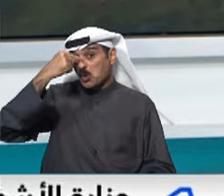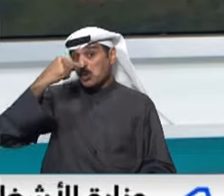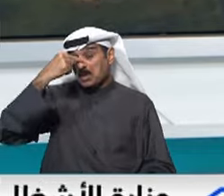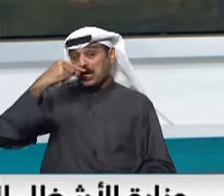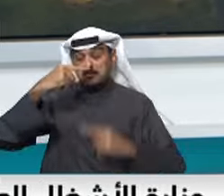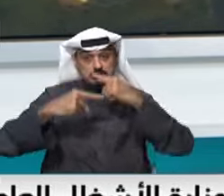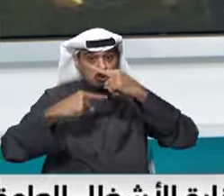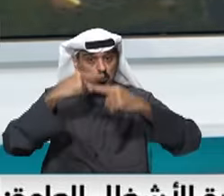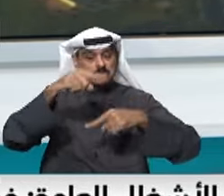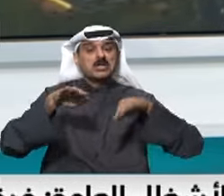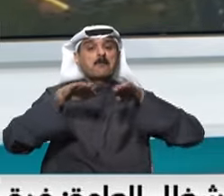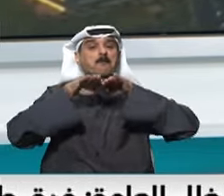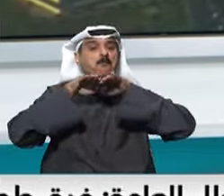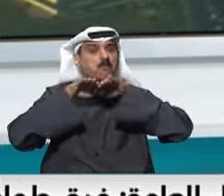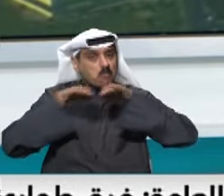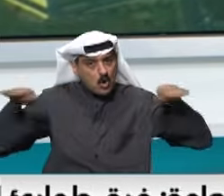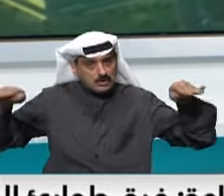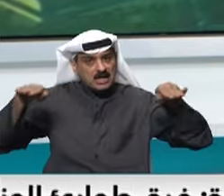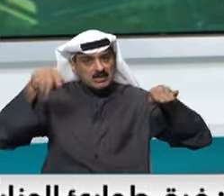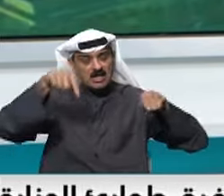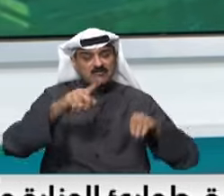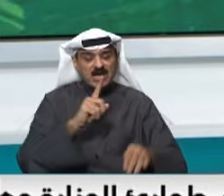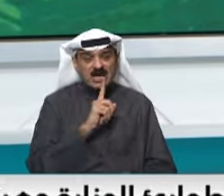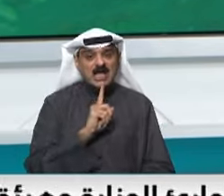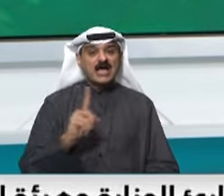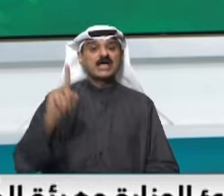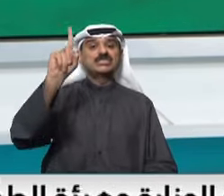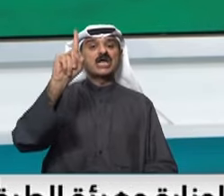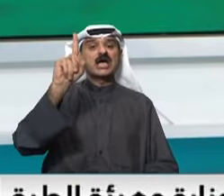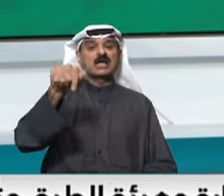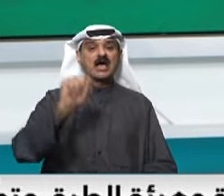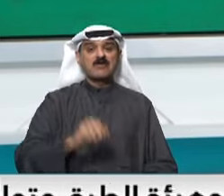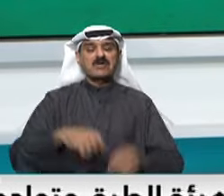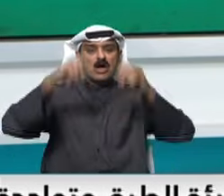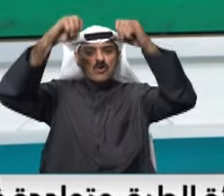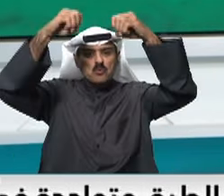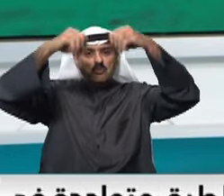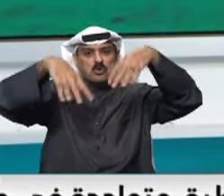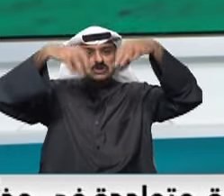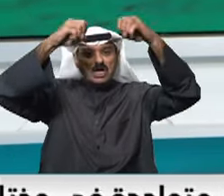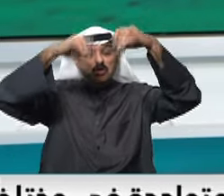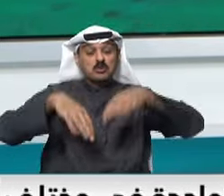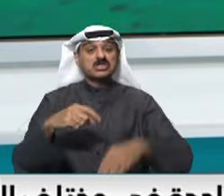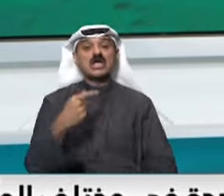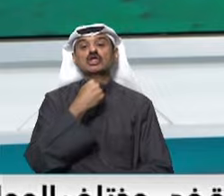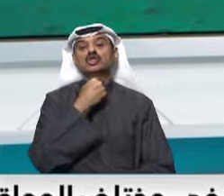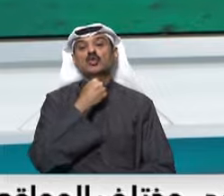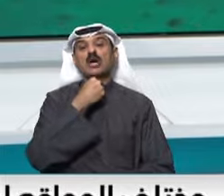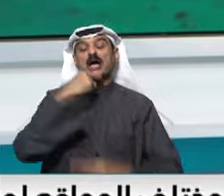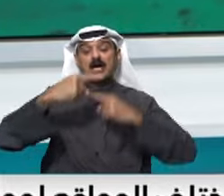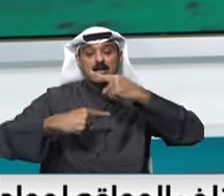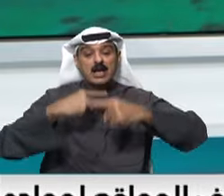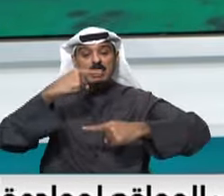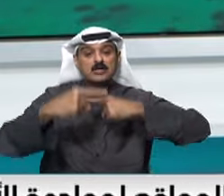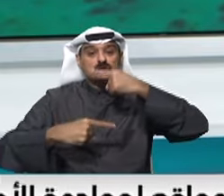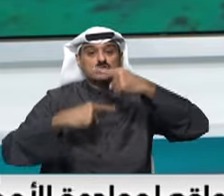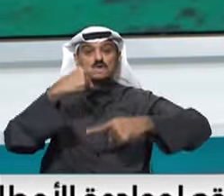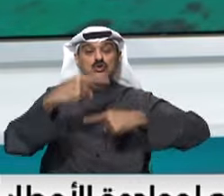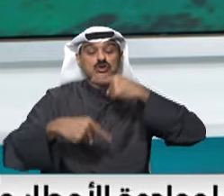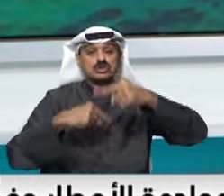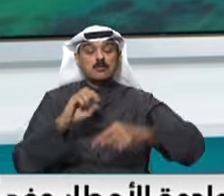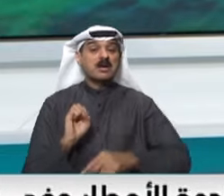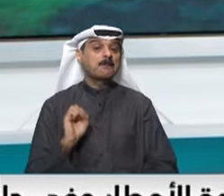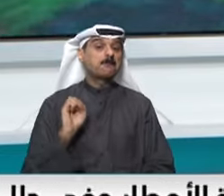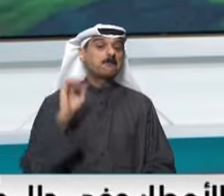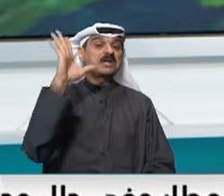تستمر الأجواء المعتدلة، تعاود ويانا بمشيئة الله الفرص الأمطار في نهار يوم الجمعة، تستمر خلال فترة